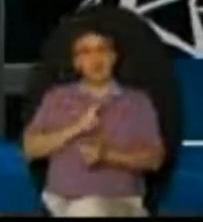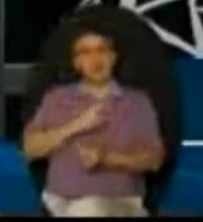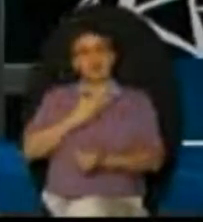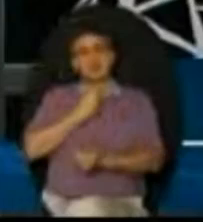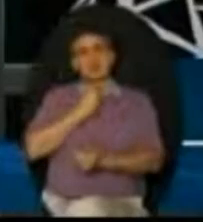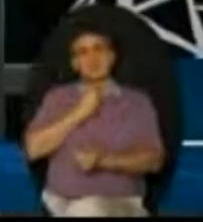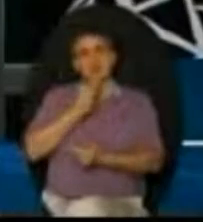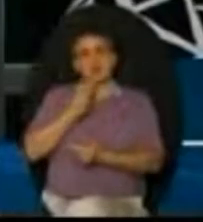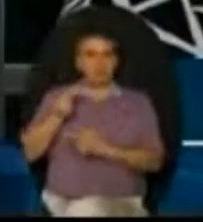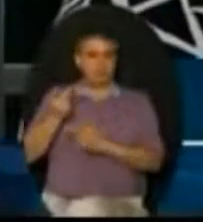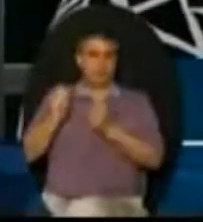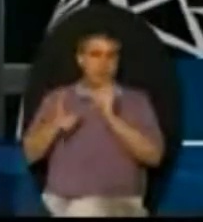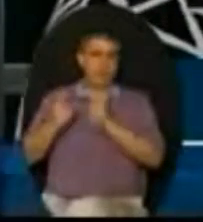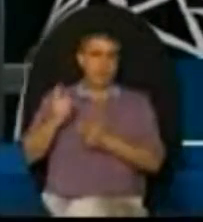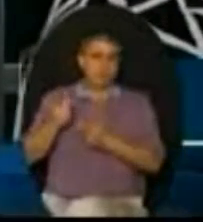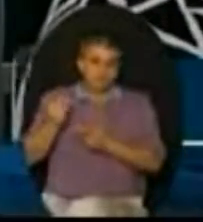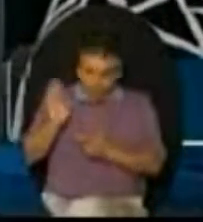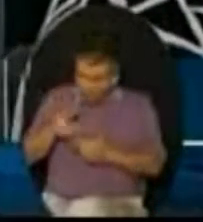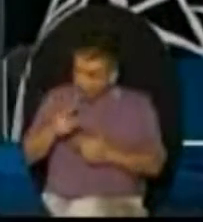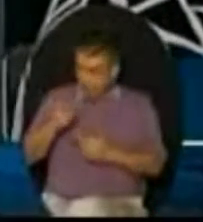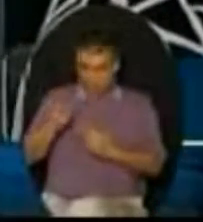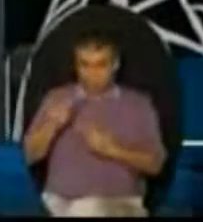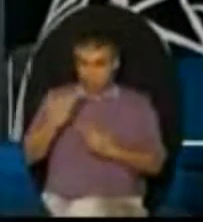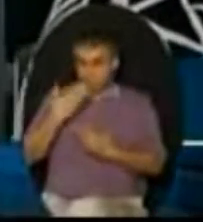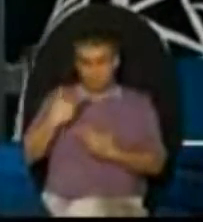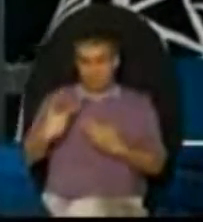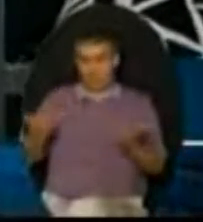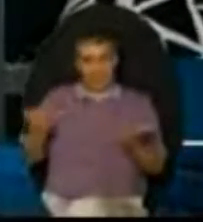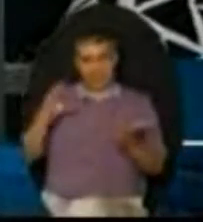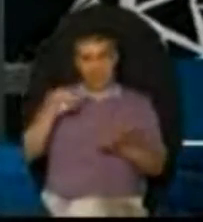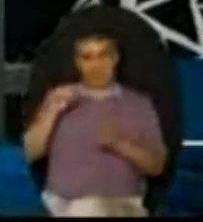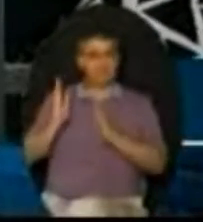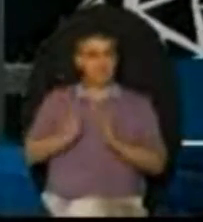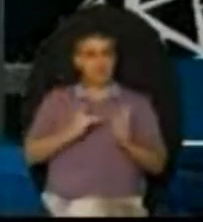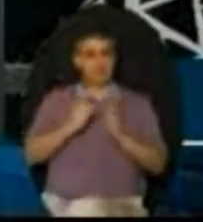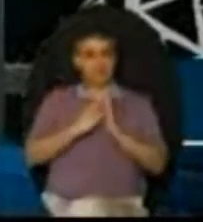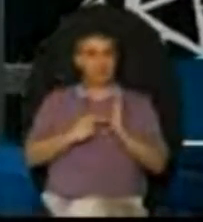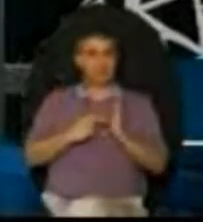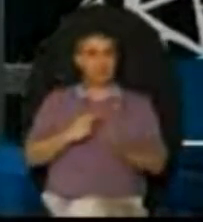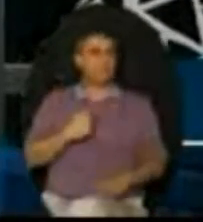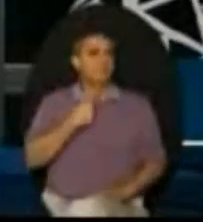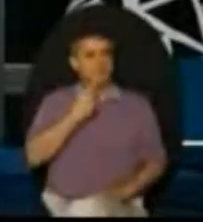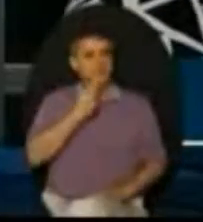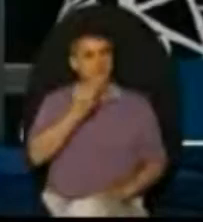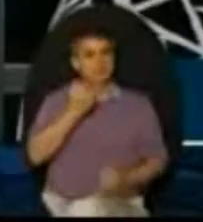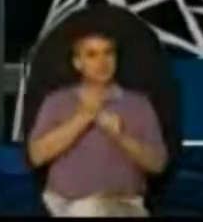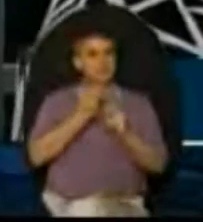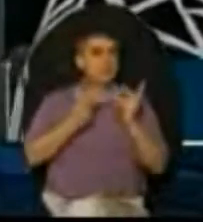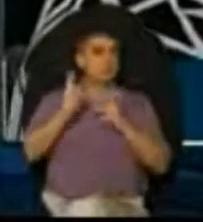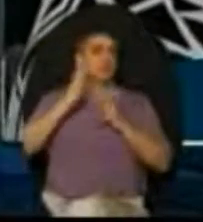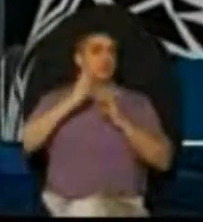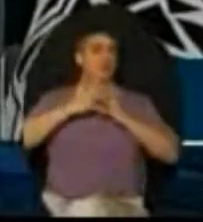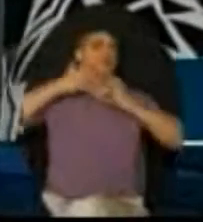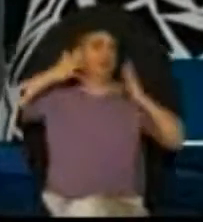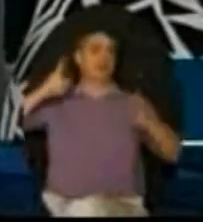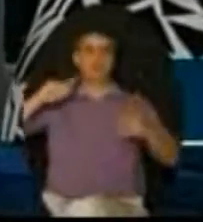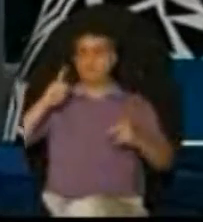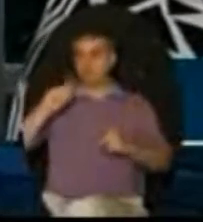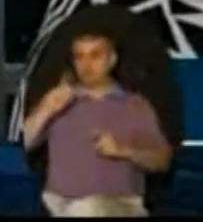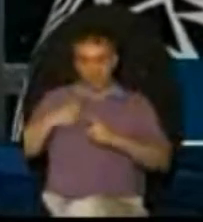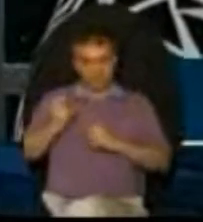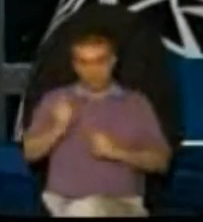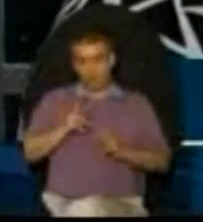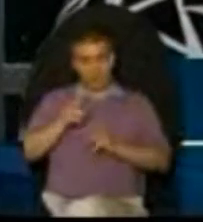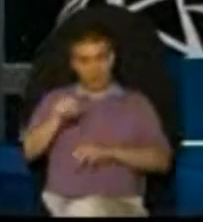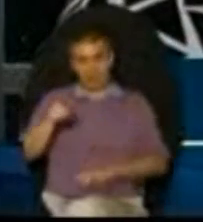כפייתית להימורים, אף על פי שאין בתי קזינו חוקיים. אני טוענת שזה יגביר ויגדיל את אלה שעד היום לא